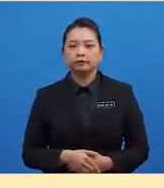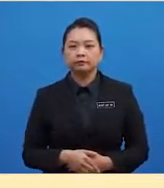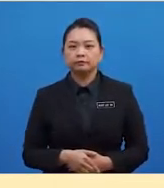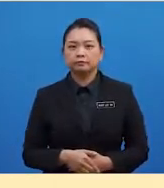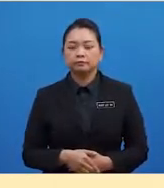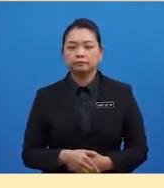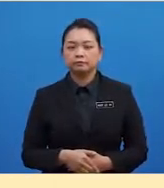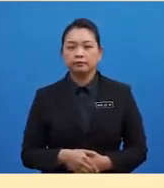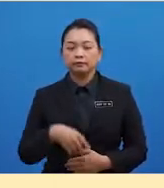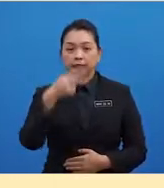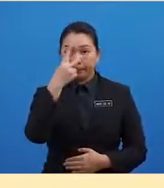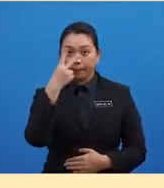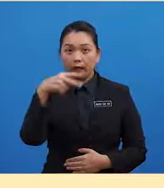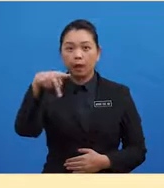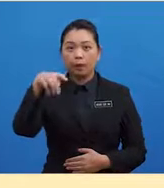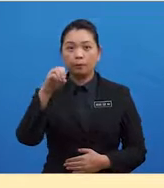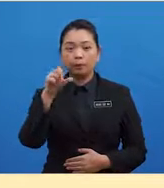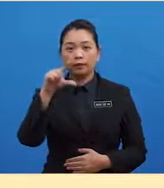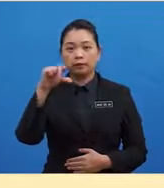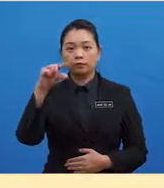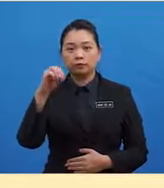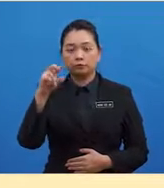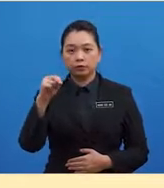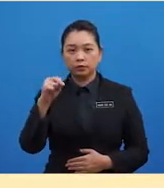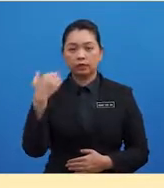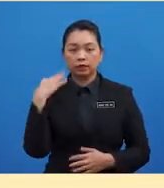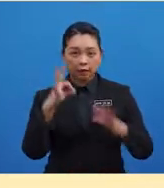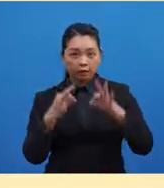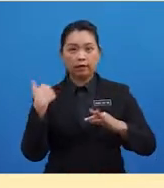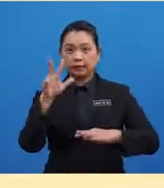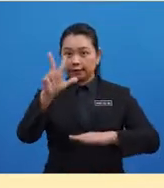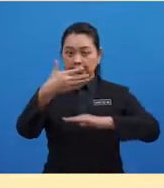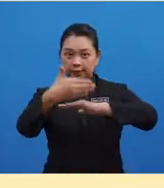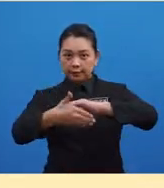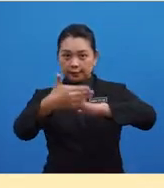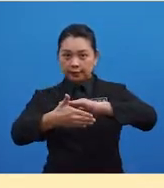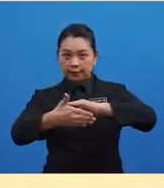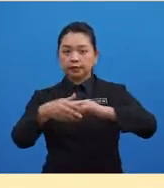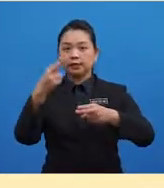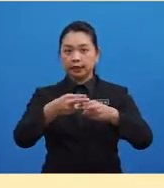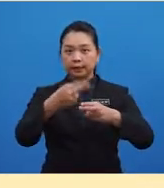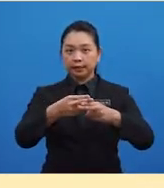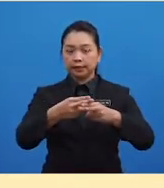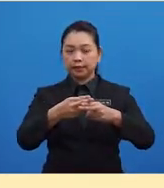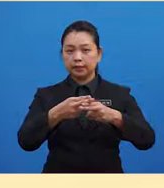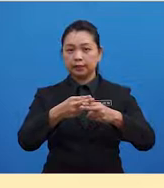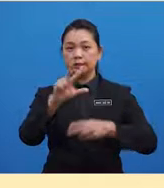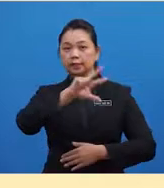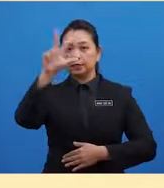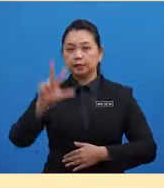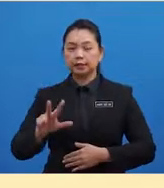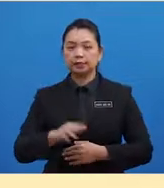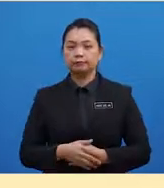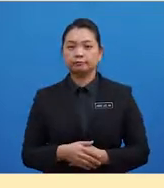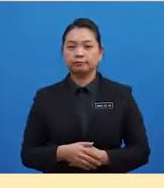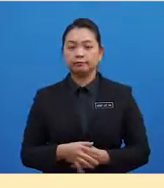Sesuatu poligon yang mempunyai tiga sisi dinamakan sebagai segitiga. Poligon yang mempunyai empat sisi